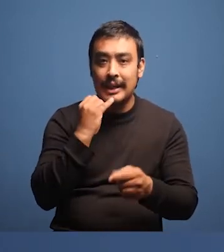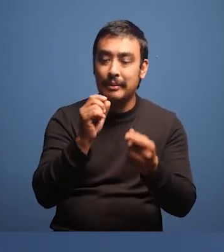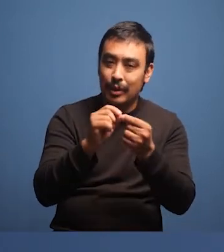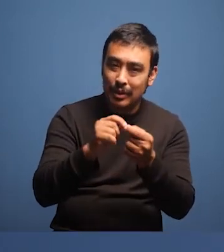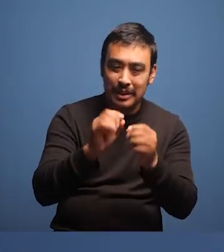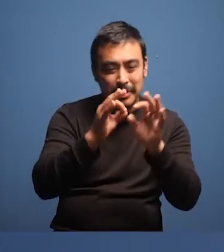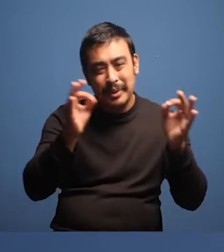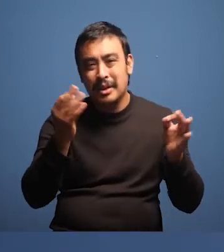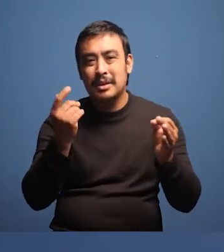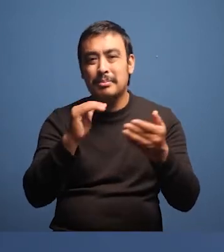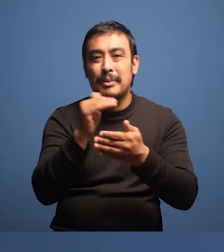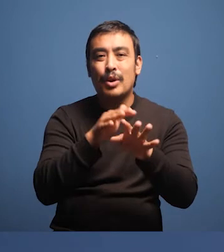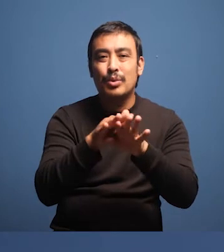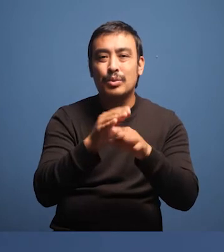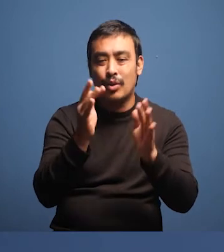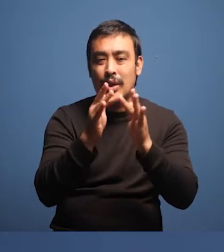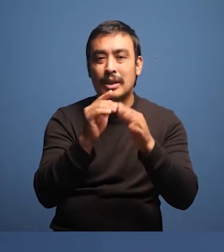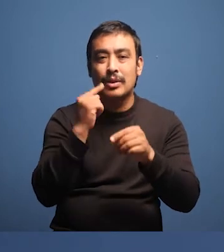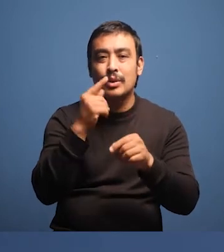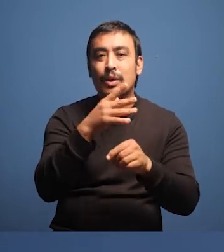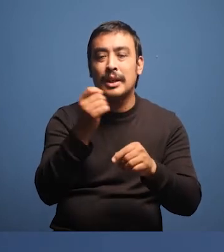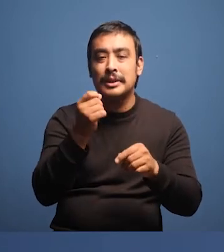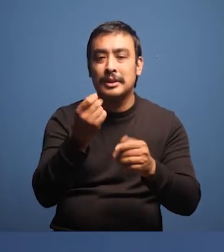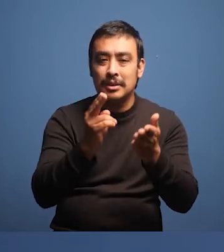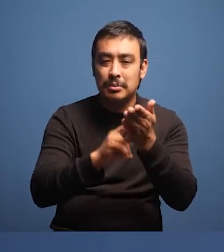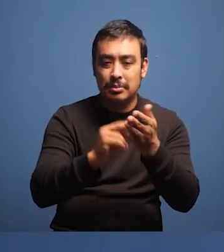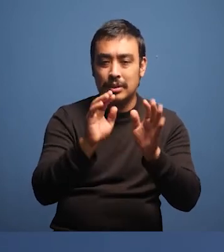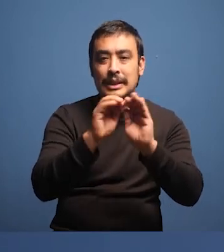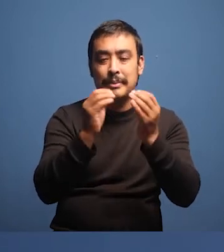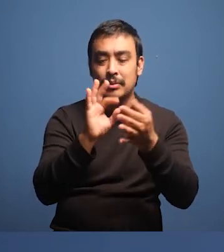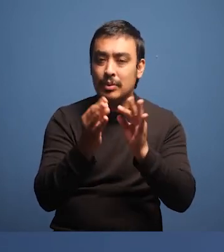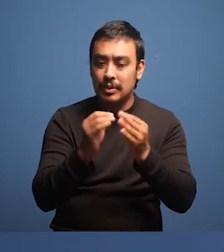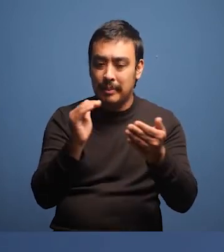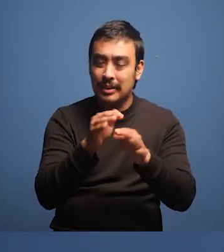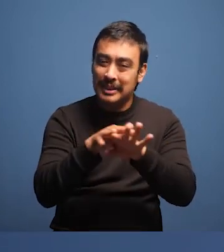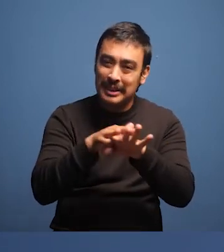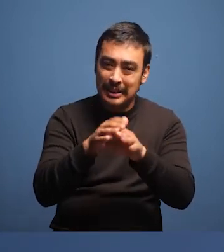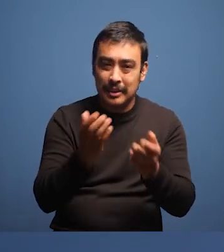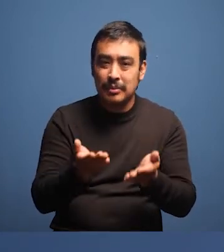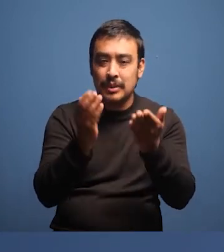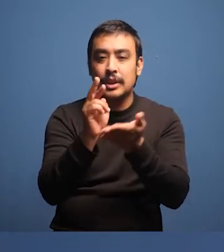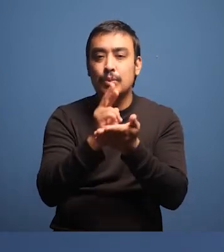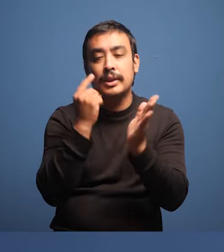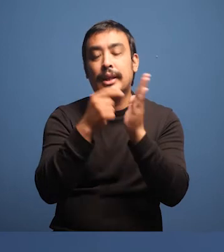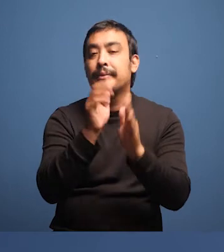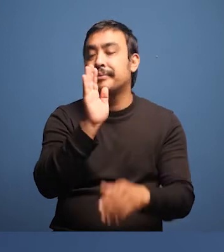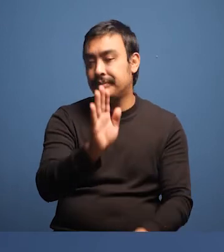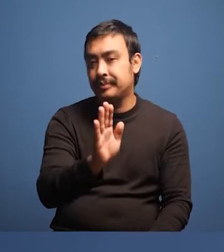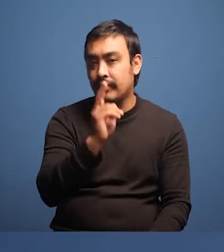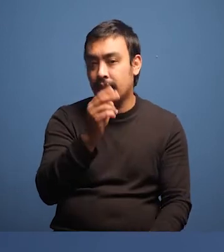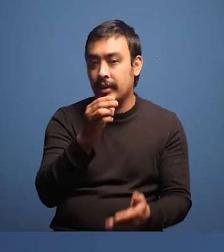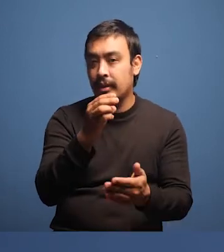विभिन्न बालबालिकाहरूले चाहिँ अनलाइन क्लासेसको लागि चाहिँ झन् सोसियल मिडिया युजर्सहरू चाहिँ बालबालिका झन् धेरै इन्क्रिज भएको रिपोर्टले पनि देखाएको छ त्यसमा